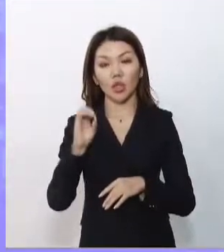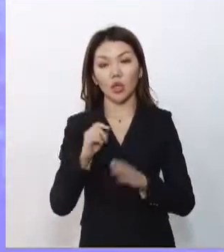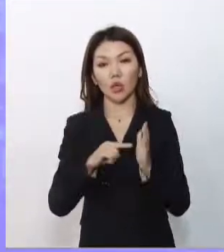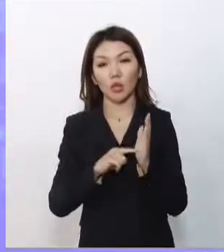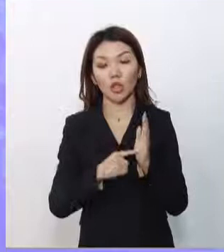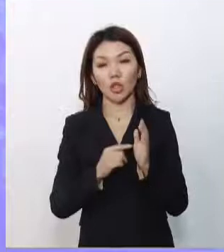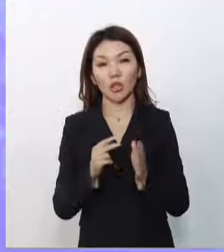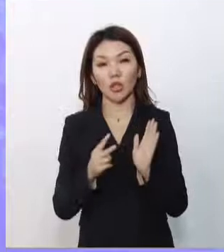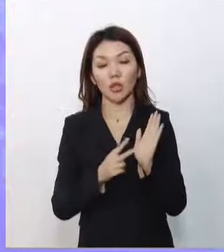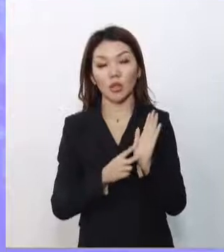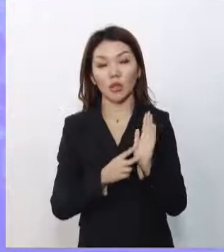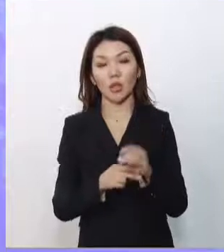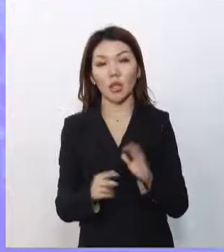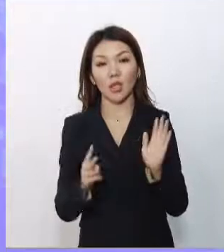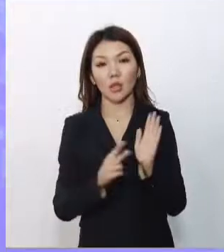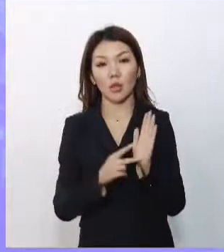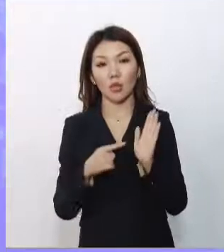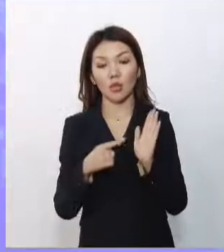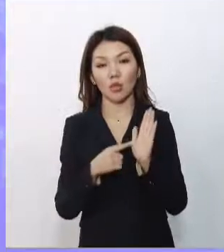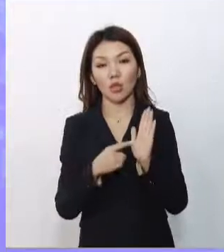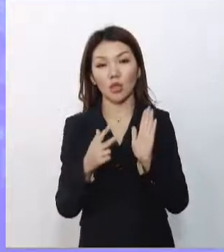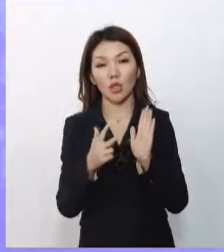7 умножить на 9 равно